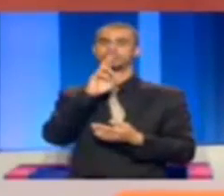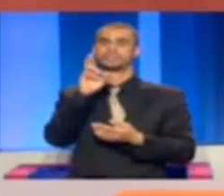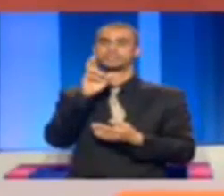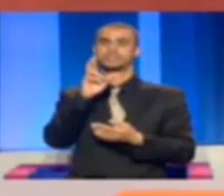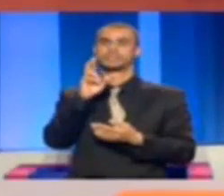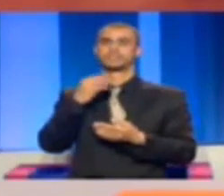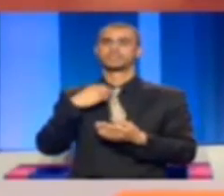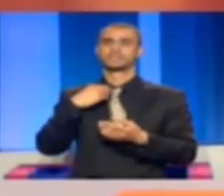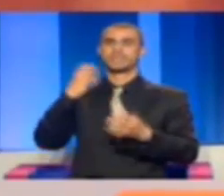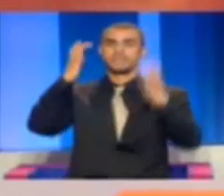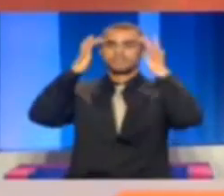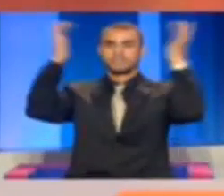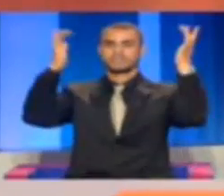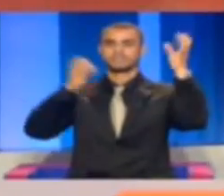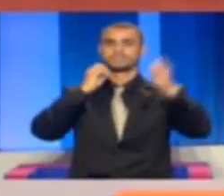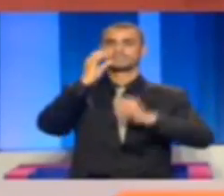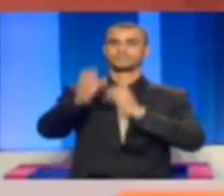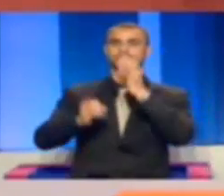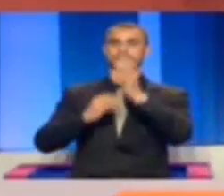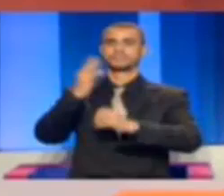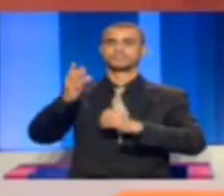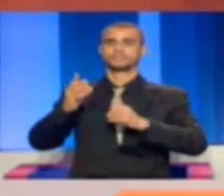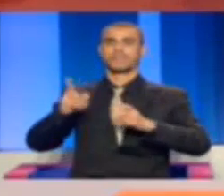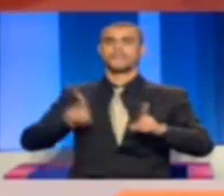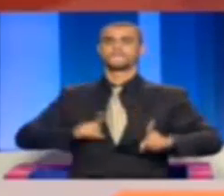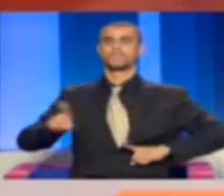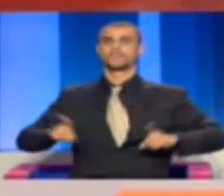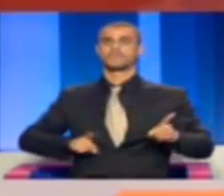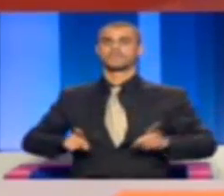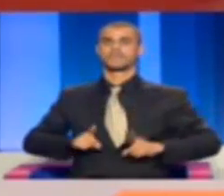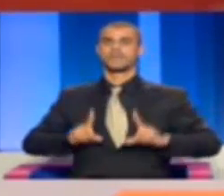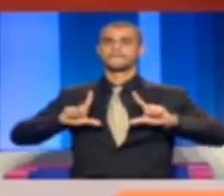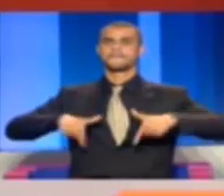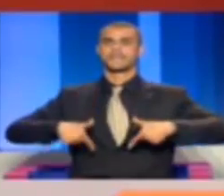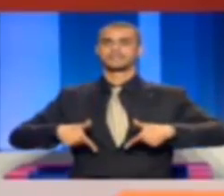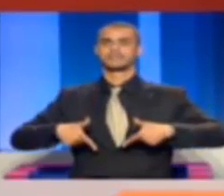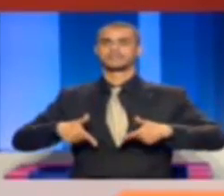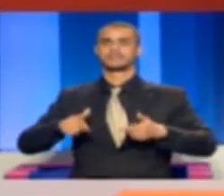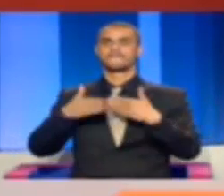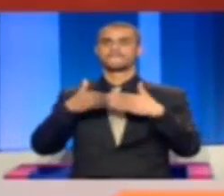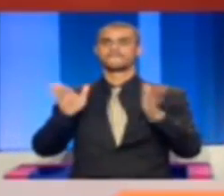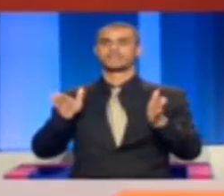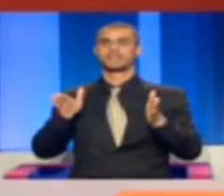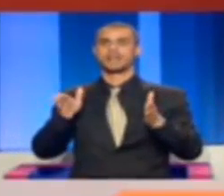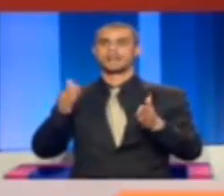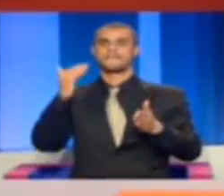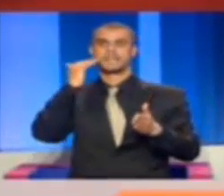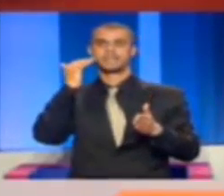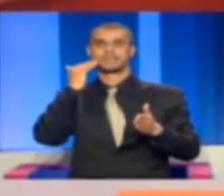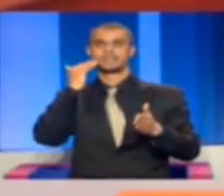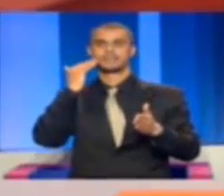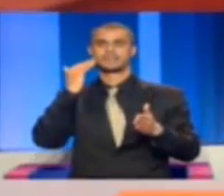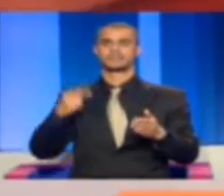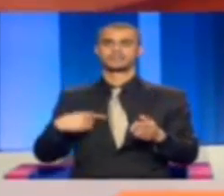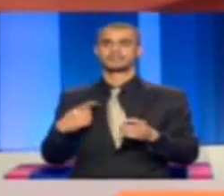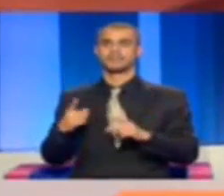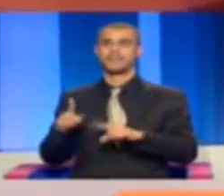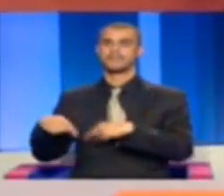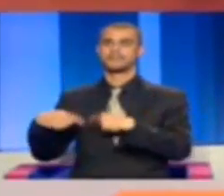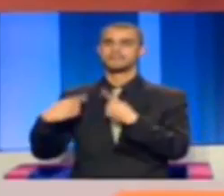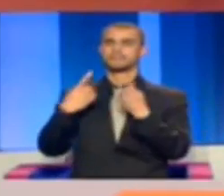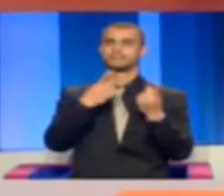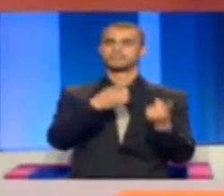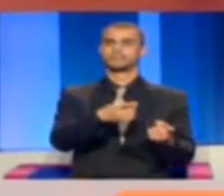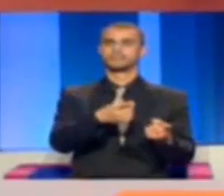رشيد فرح الخبير في التواصل عند الصم ومدير مركز الفتح لتربية وتأهيل الأطفال الصم. عود إلى الدكتور عبد